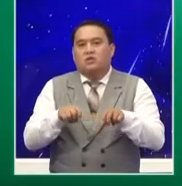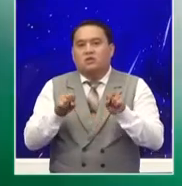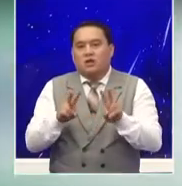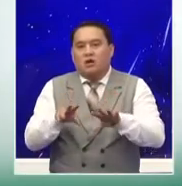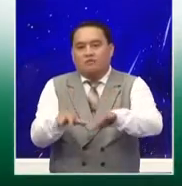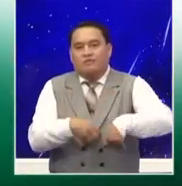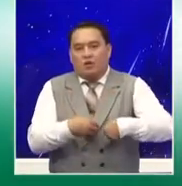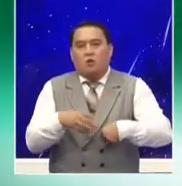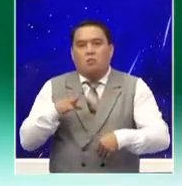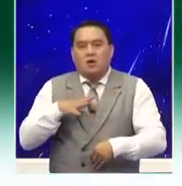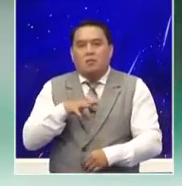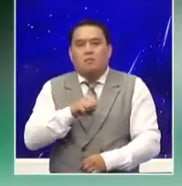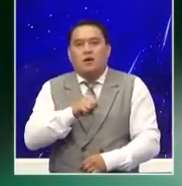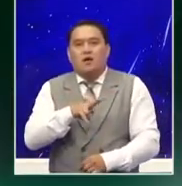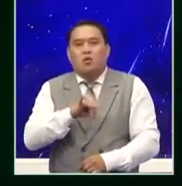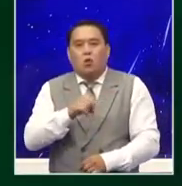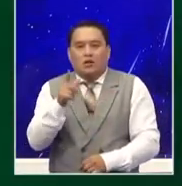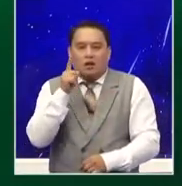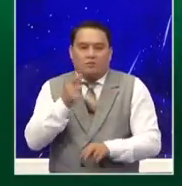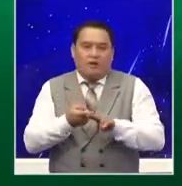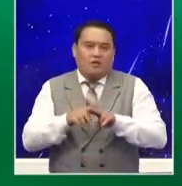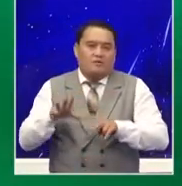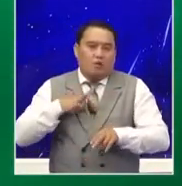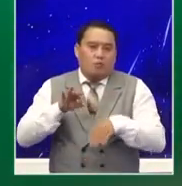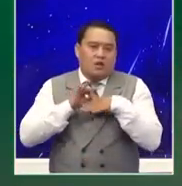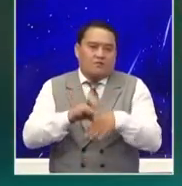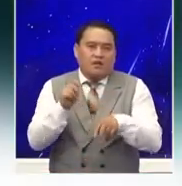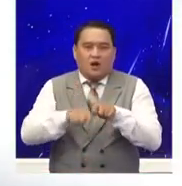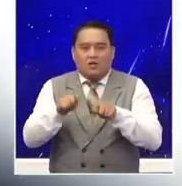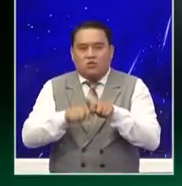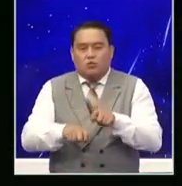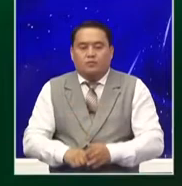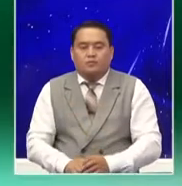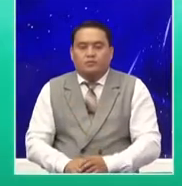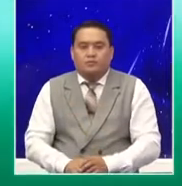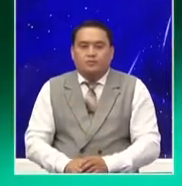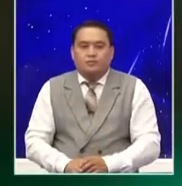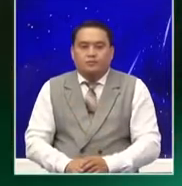изъятое вещество является марихуаной. В настоящее время проводится расследование по данному делу.